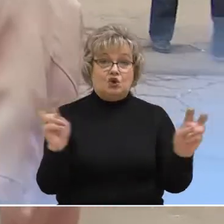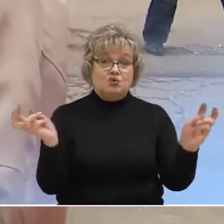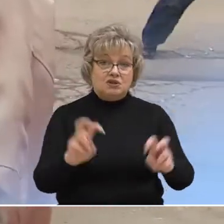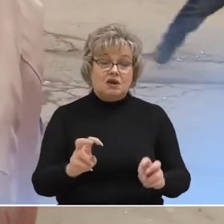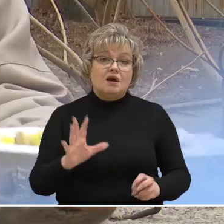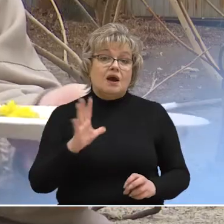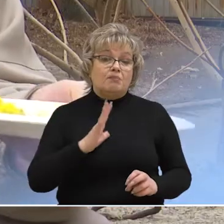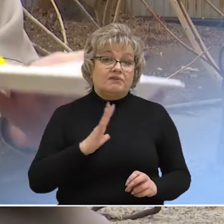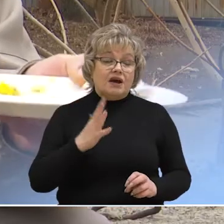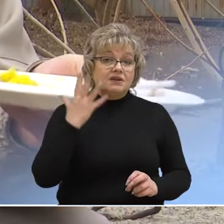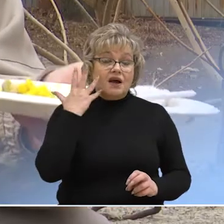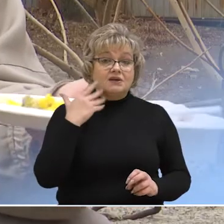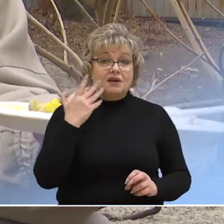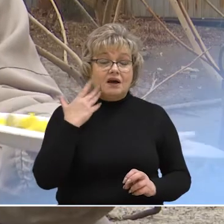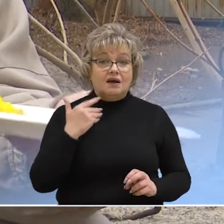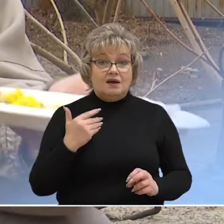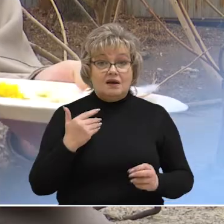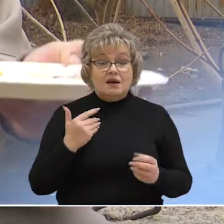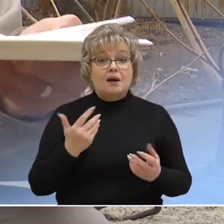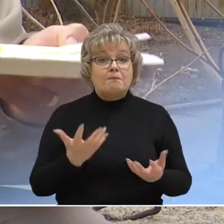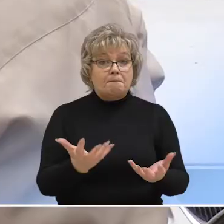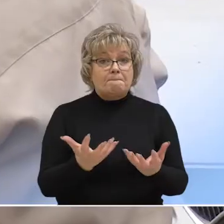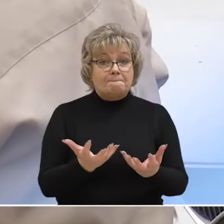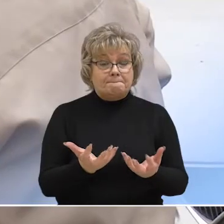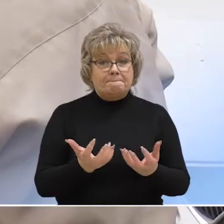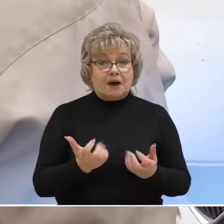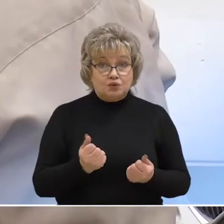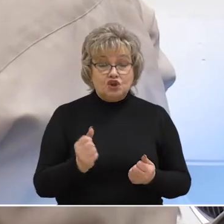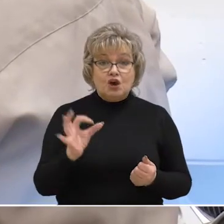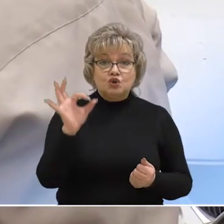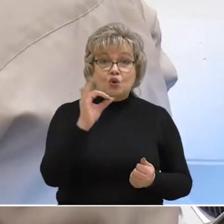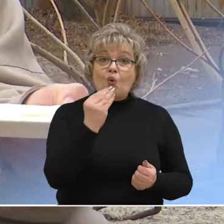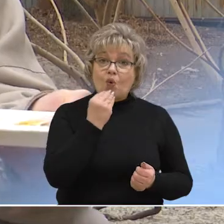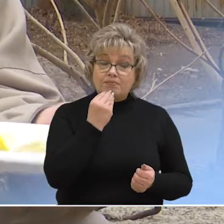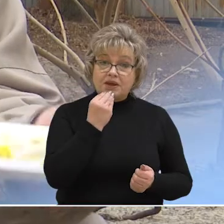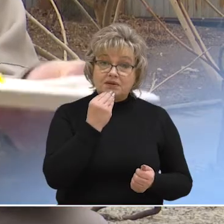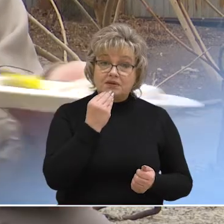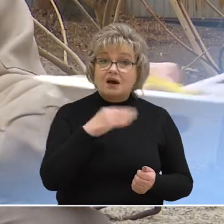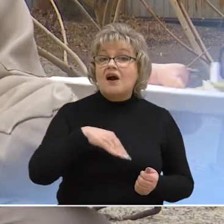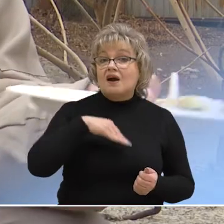Бывает коллектив, когда вот получают обед,